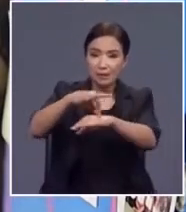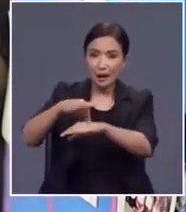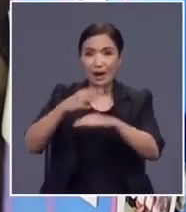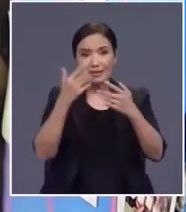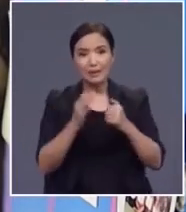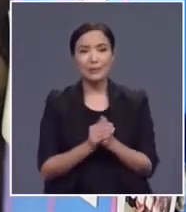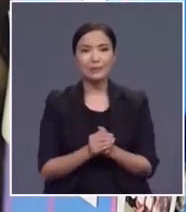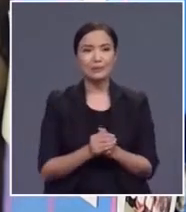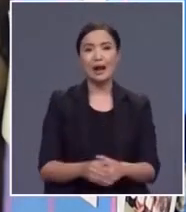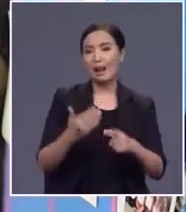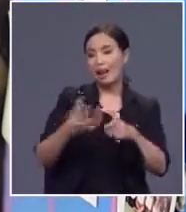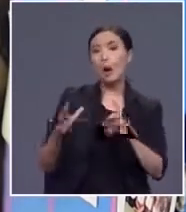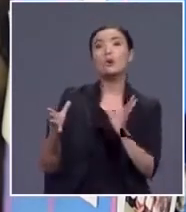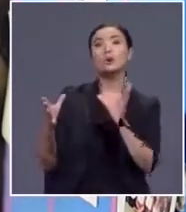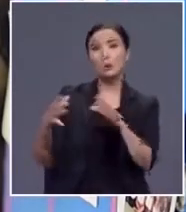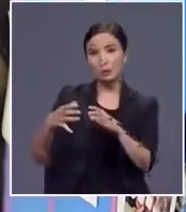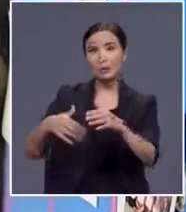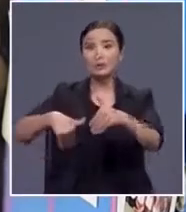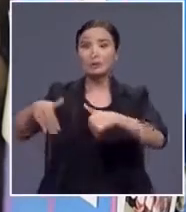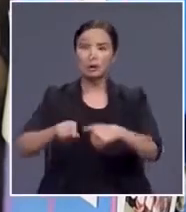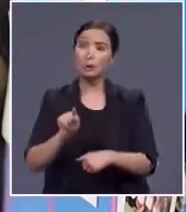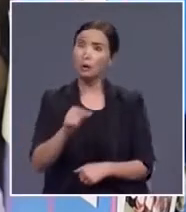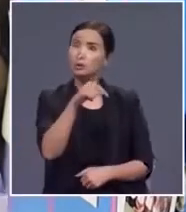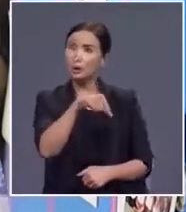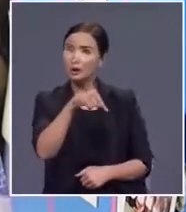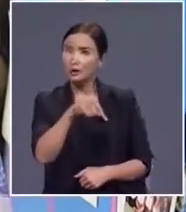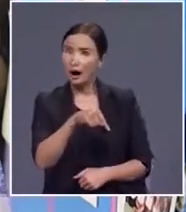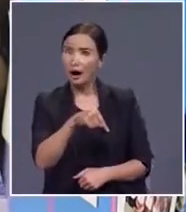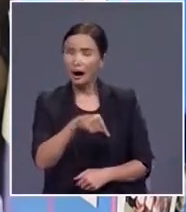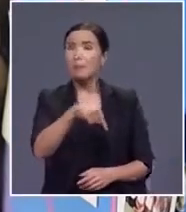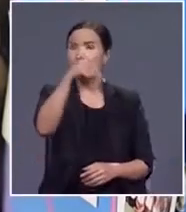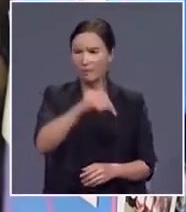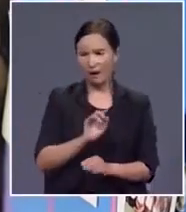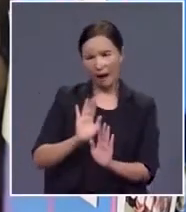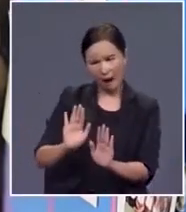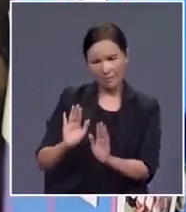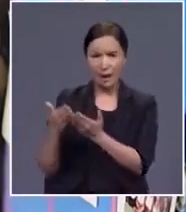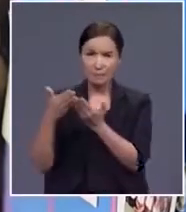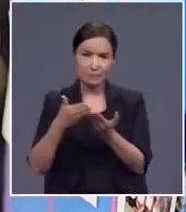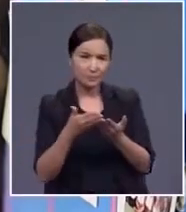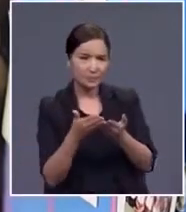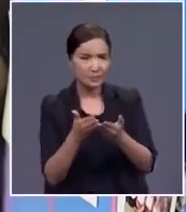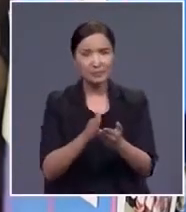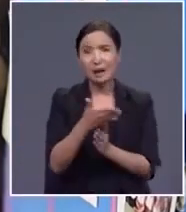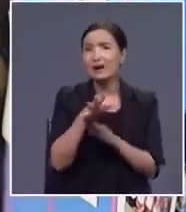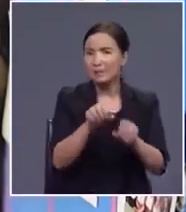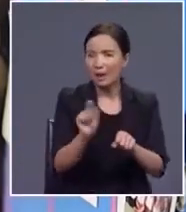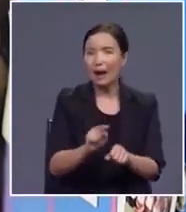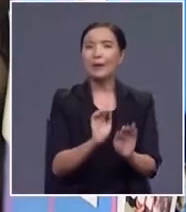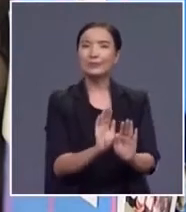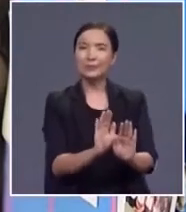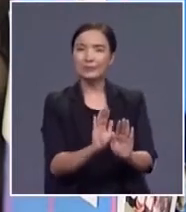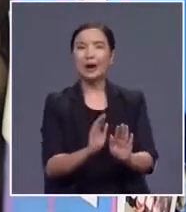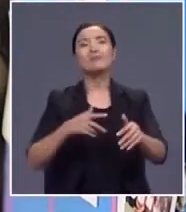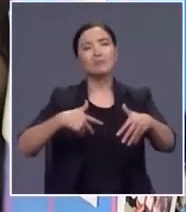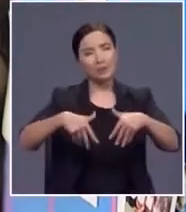ของชุมชนในหมู่บ้านของเราว่าในส่วนตรงนี้นะเราห่วงห้ามเอาไว้ผมคิดว่าจะเกิดประโยชน์สูงสุดกับชุมชนของเรานะ